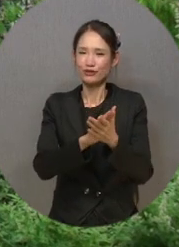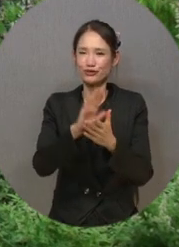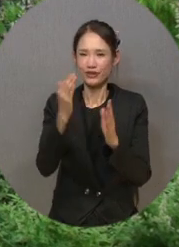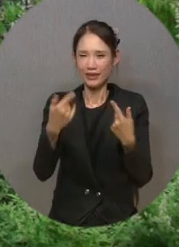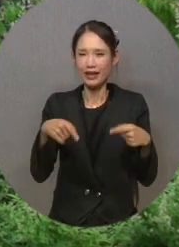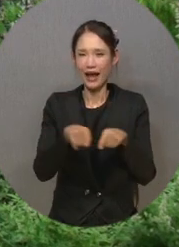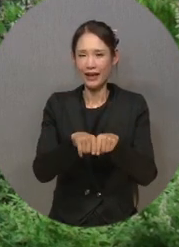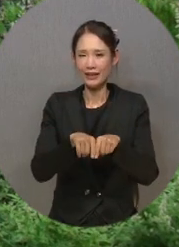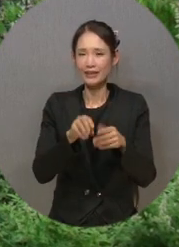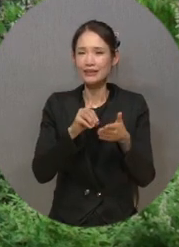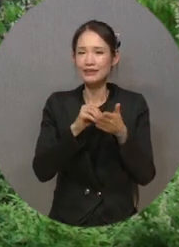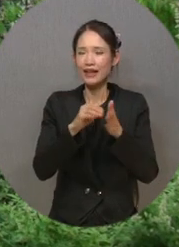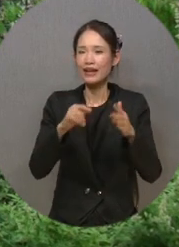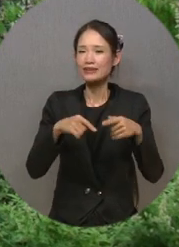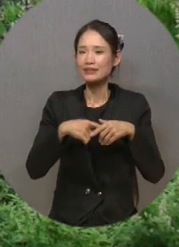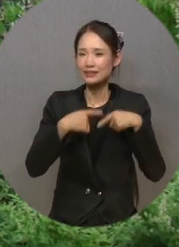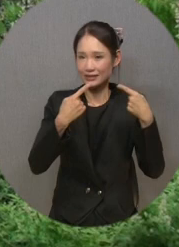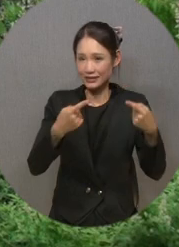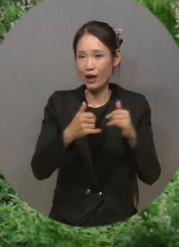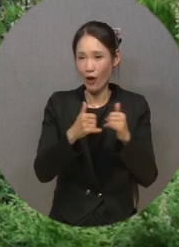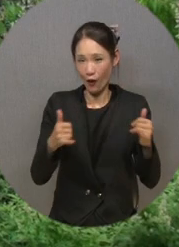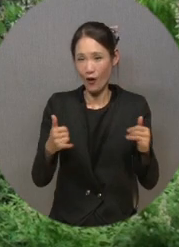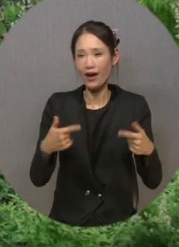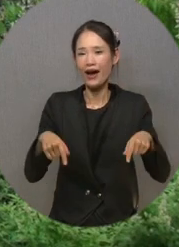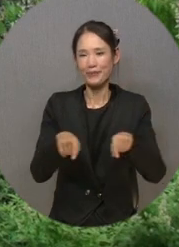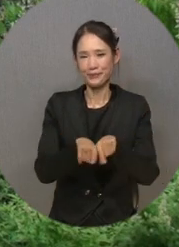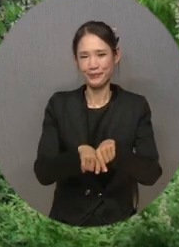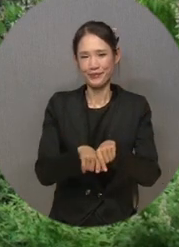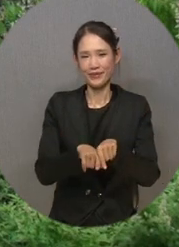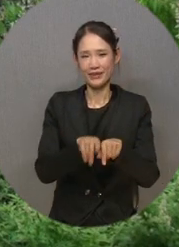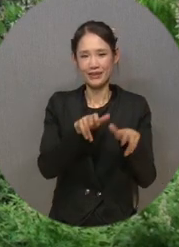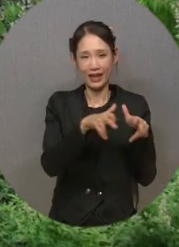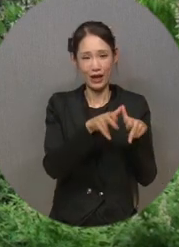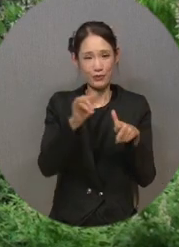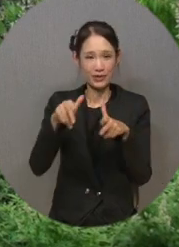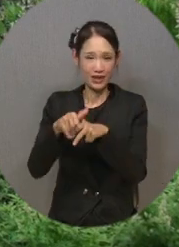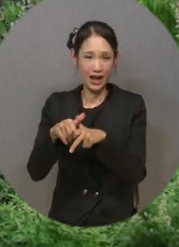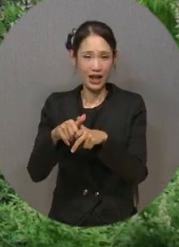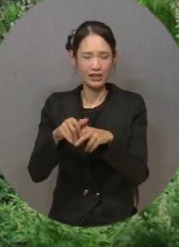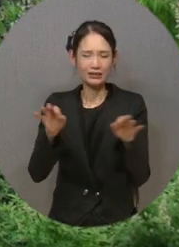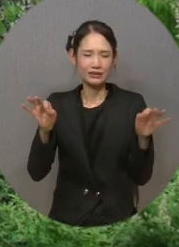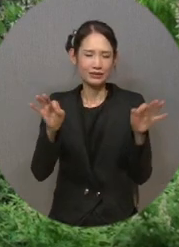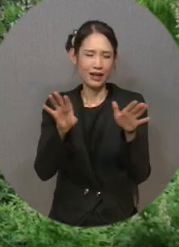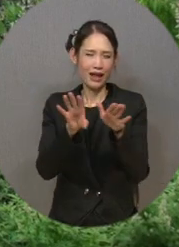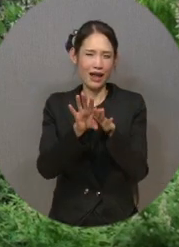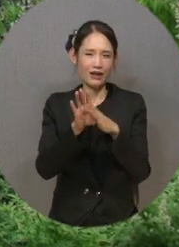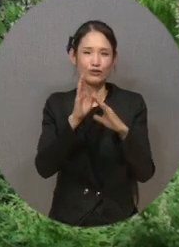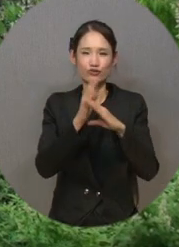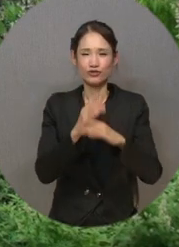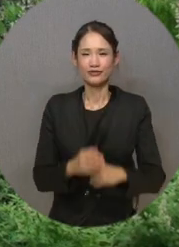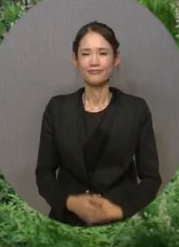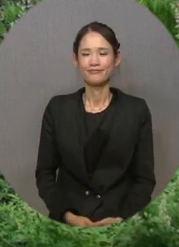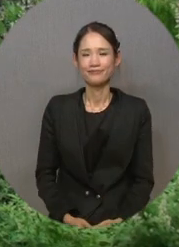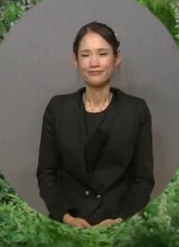참가자들을 통해 장애와 비장애의 벽은 허물어져 갑니다. 복지TV 경기방송 정우선입니다.